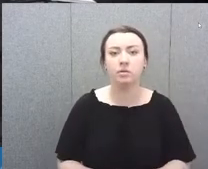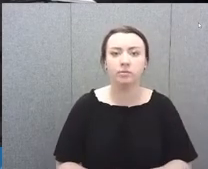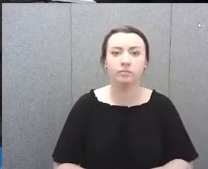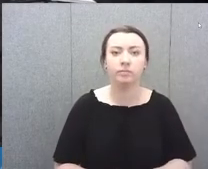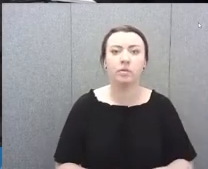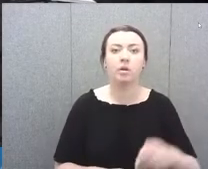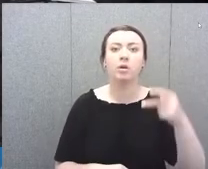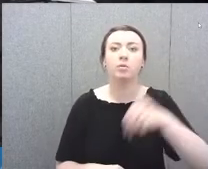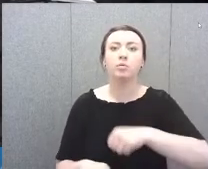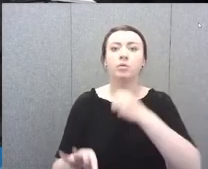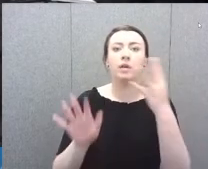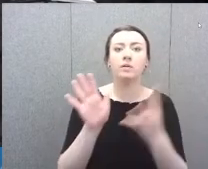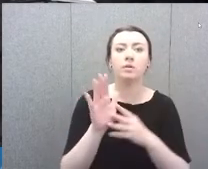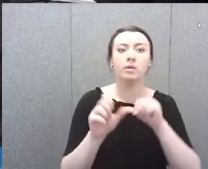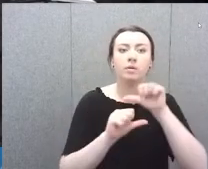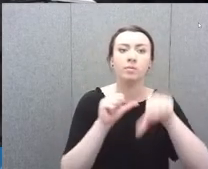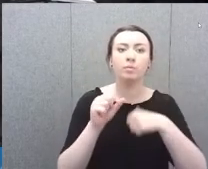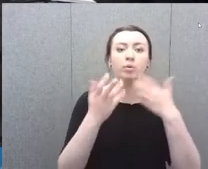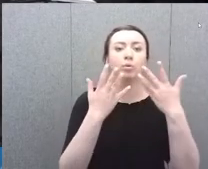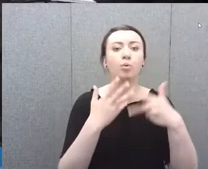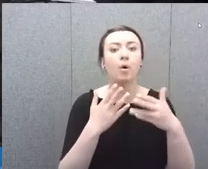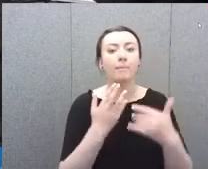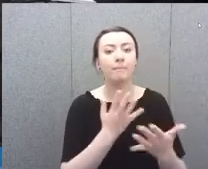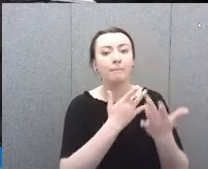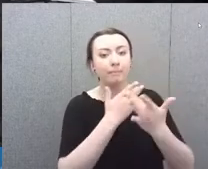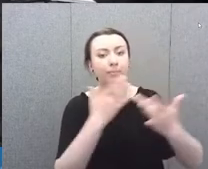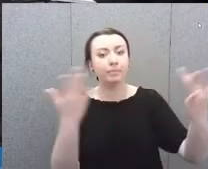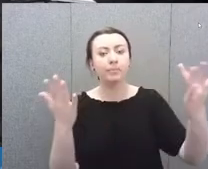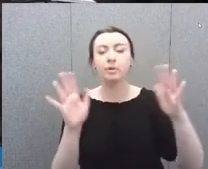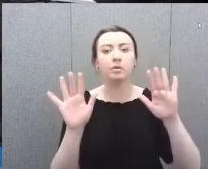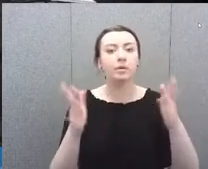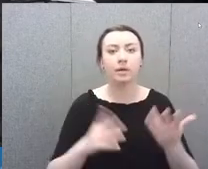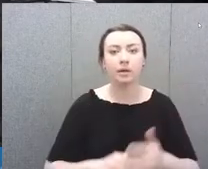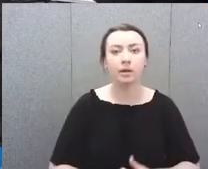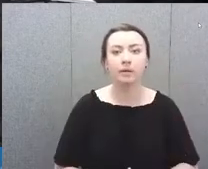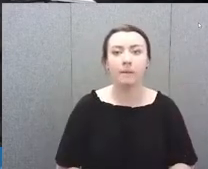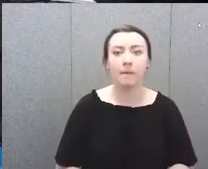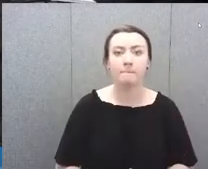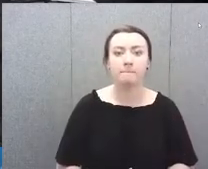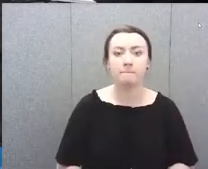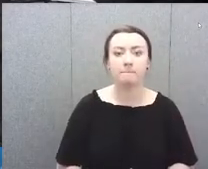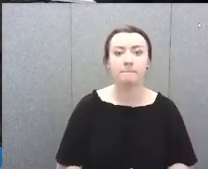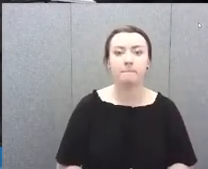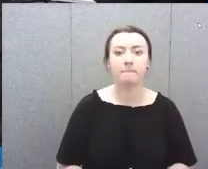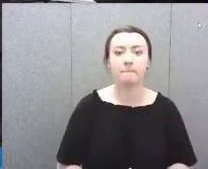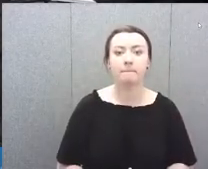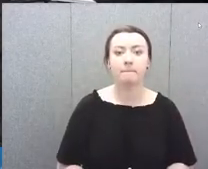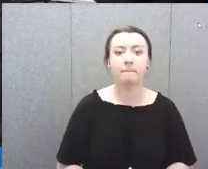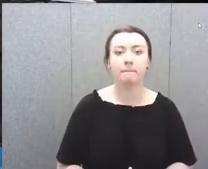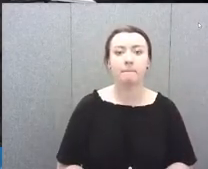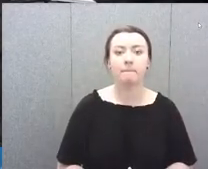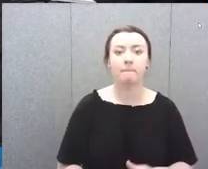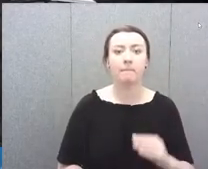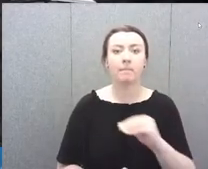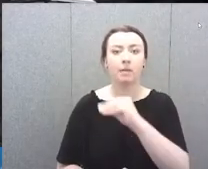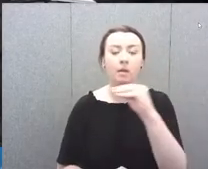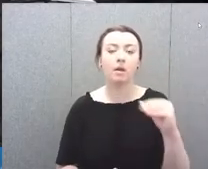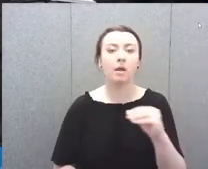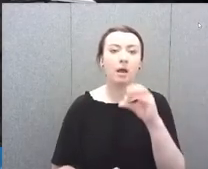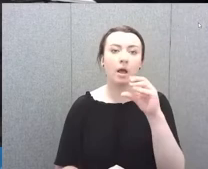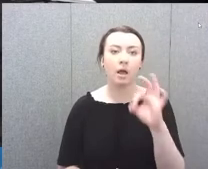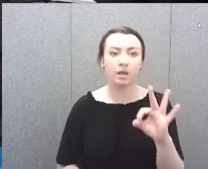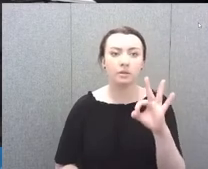Данные за 2019 год говорят о том, что женщины составляли 32% местной